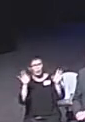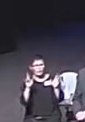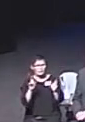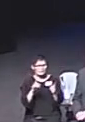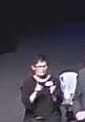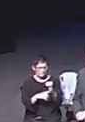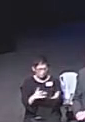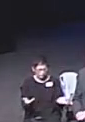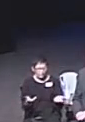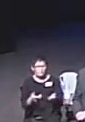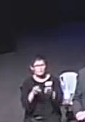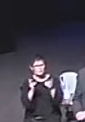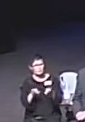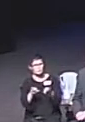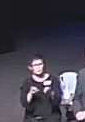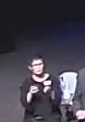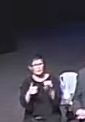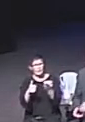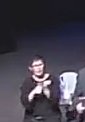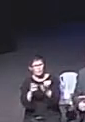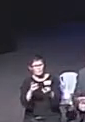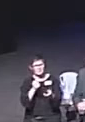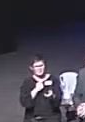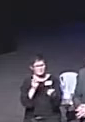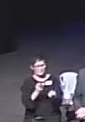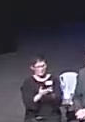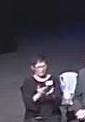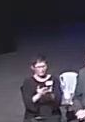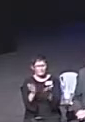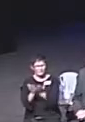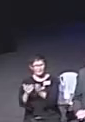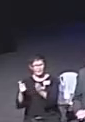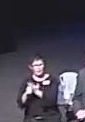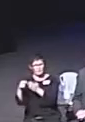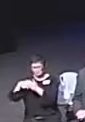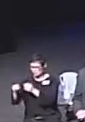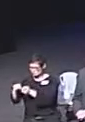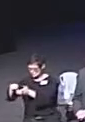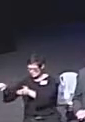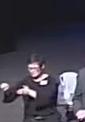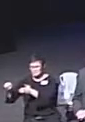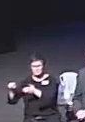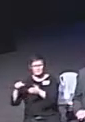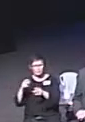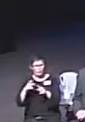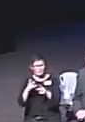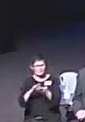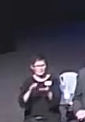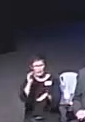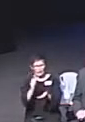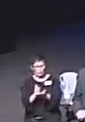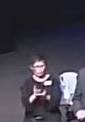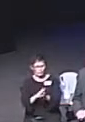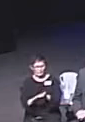lippuja pitäisi saada samaan hintaan kuin lippuluukulta. Eli ei ole tällaisia